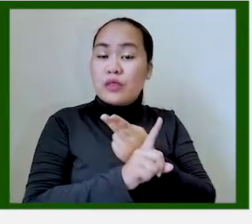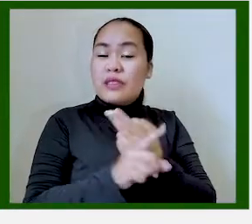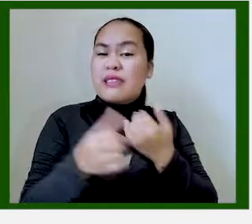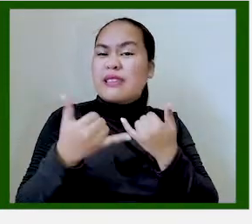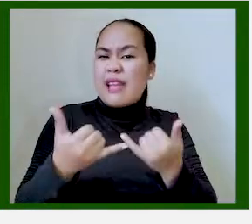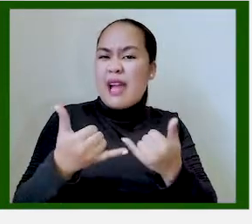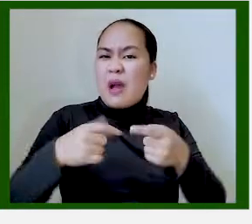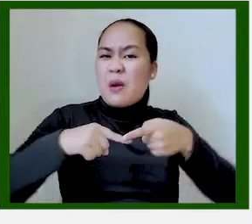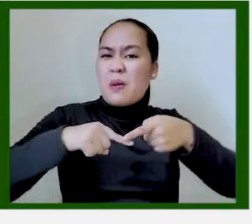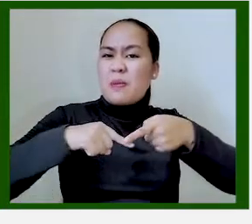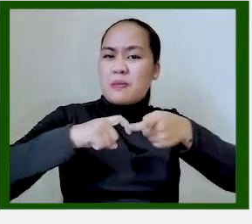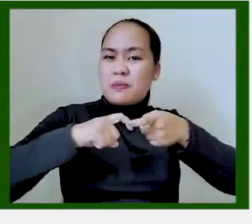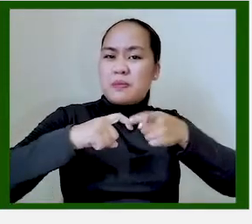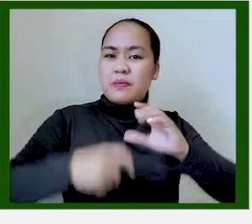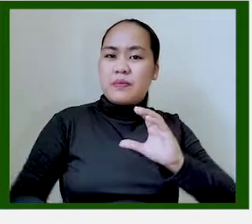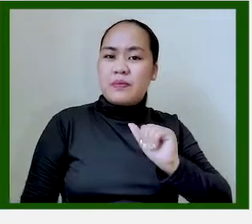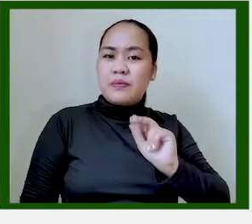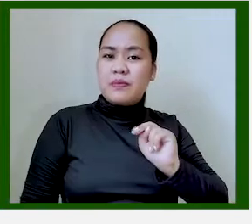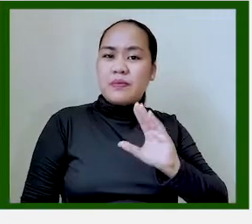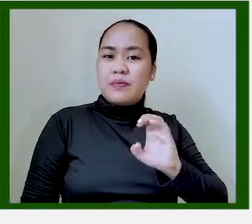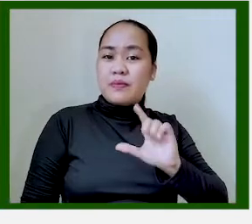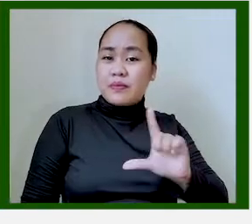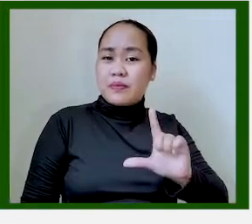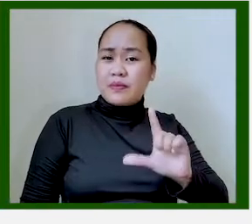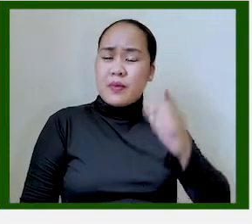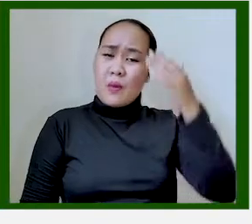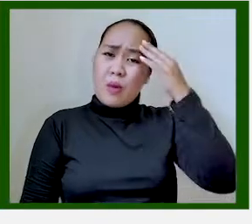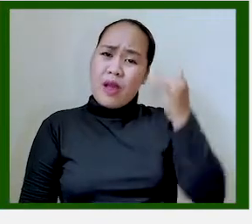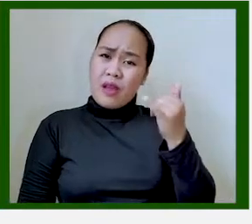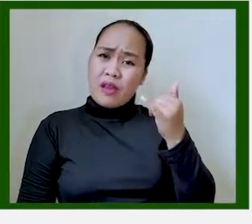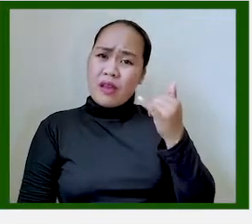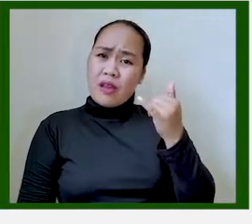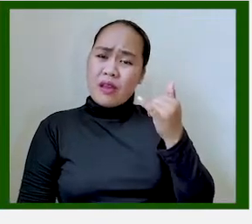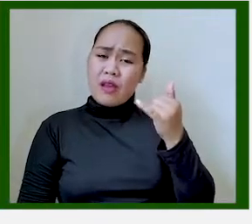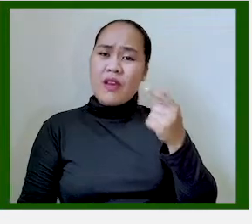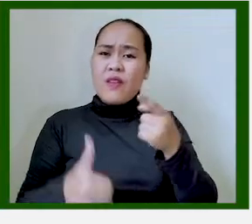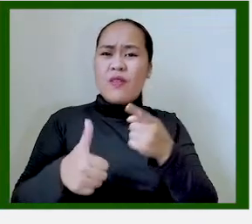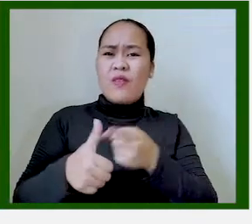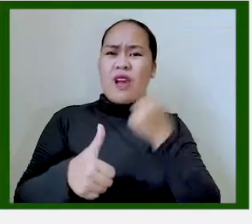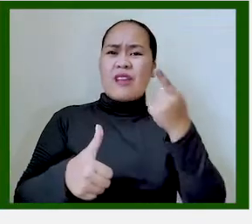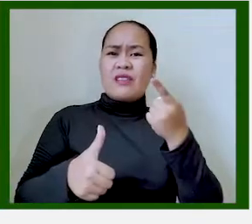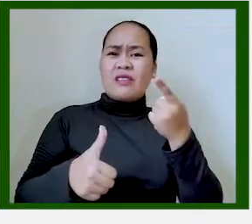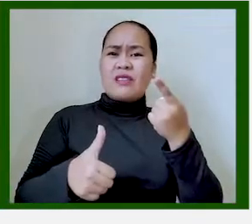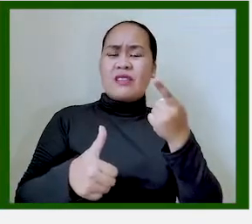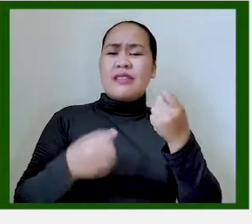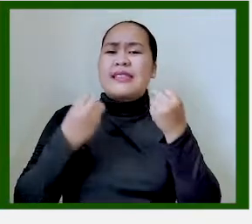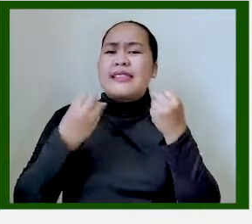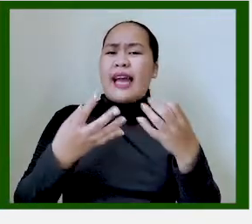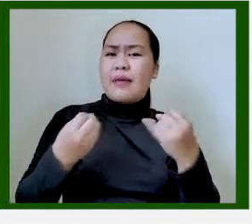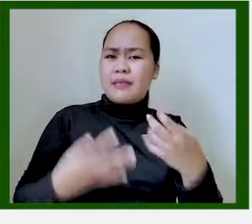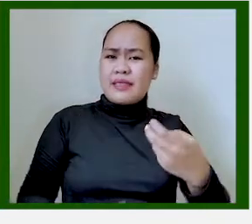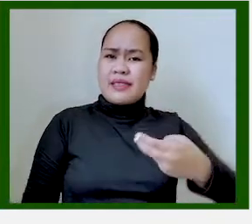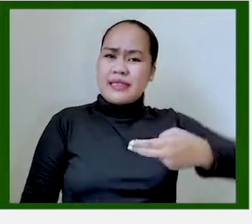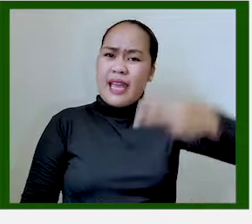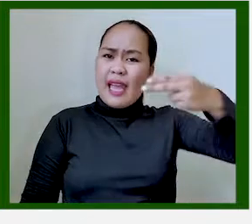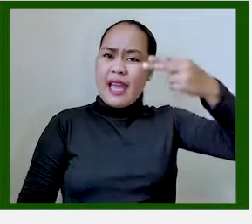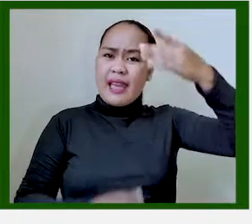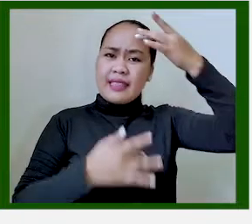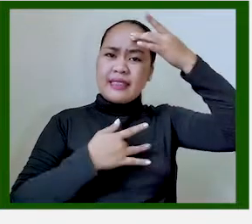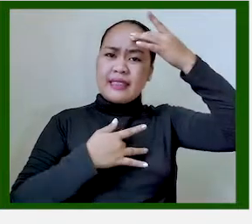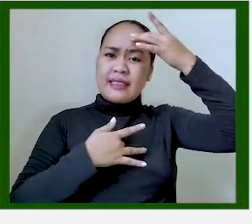no? Bakit, no? Unang-una, dahil pa nating kaso eh. You know, tumataas ang mga kaso.